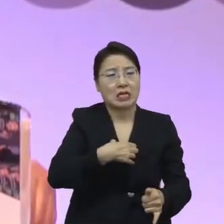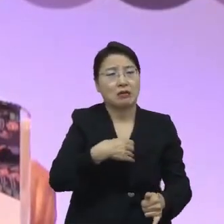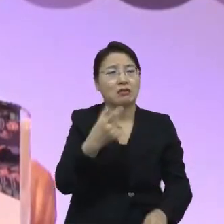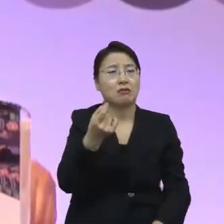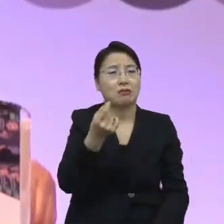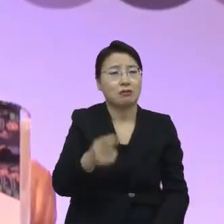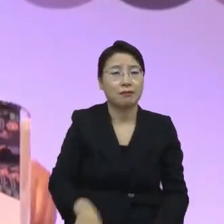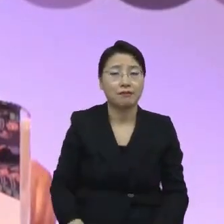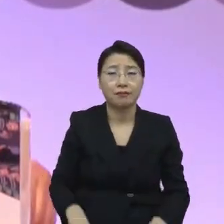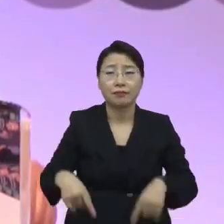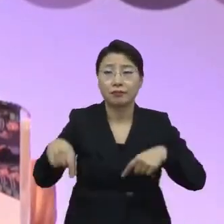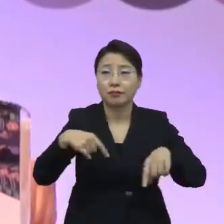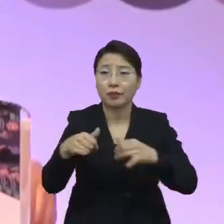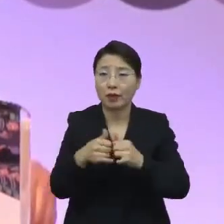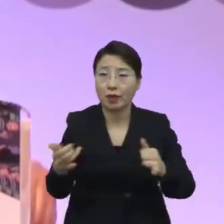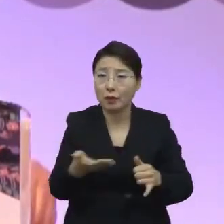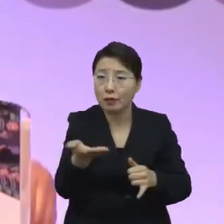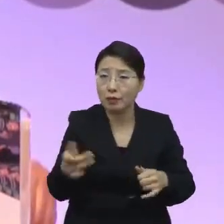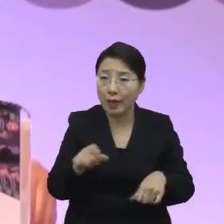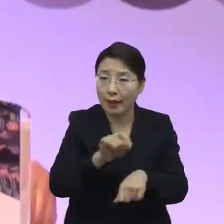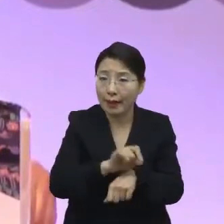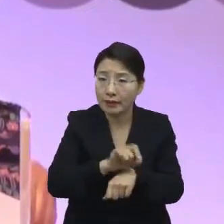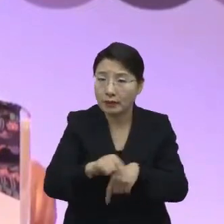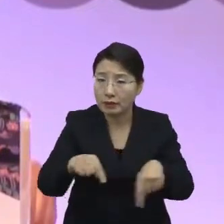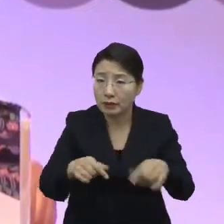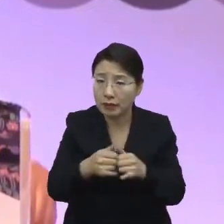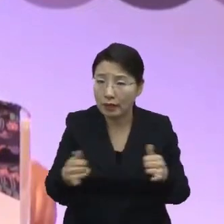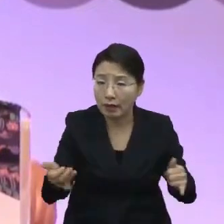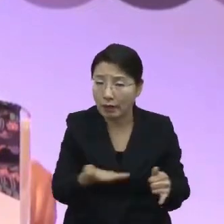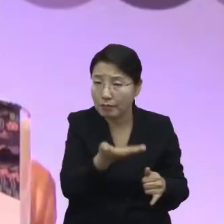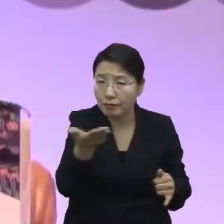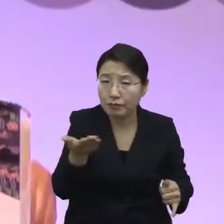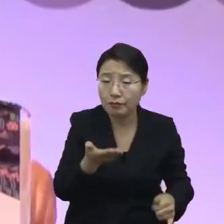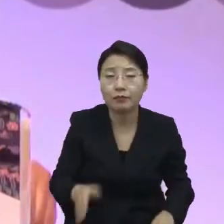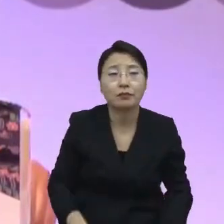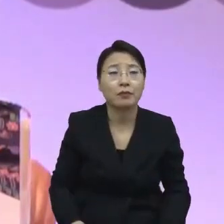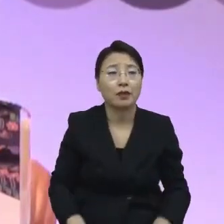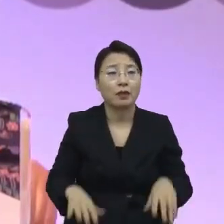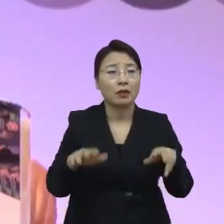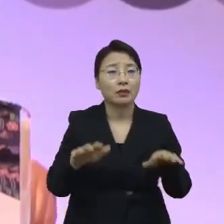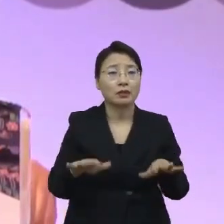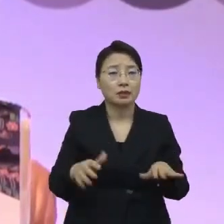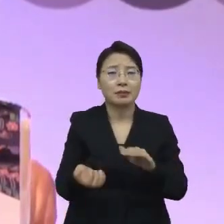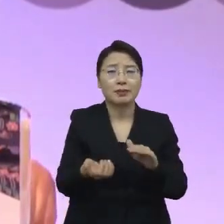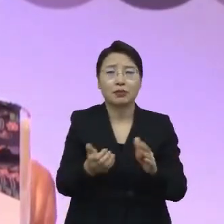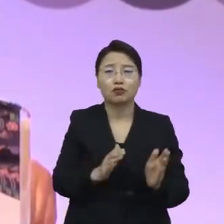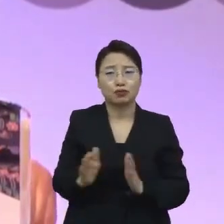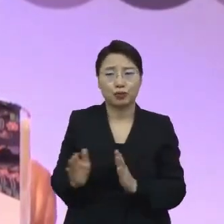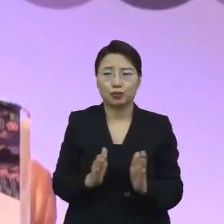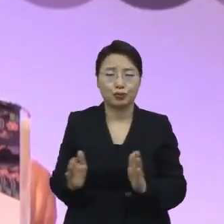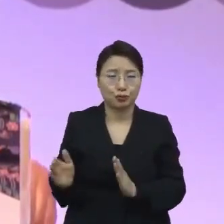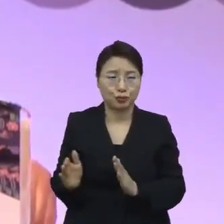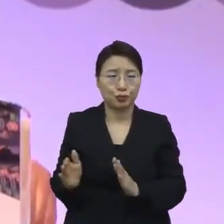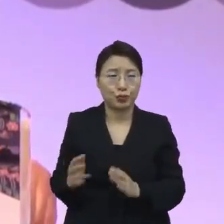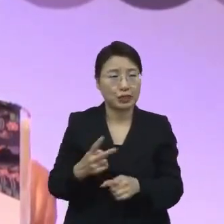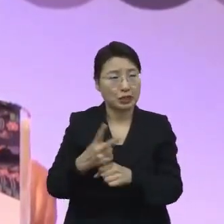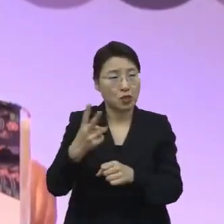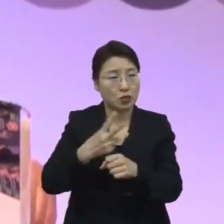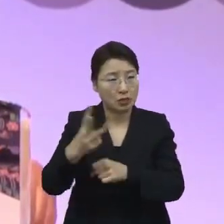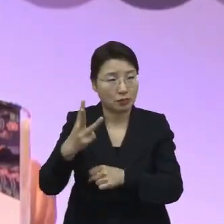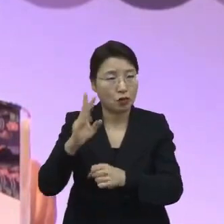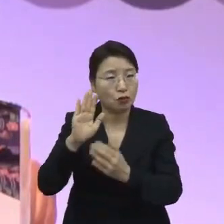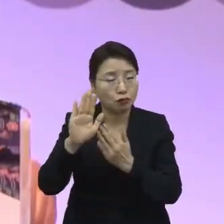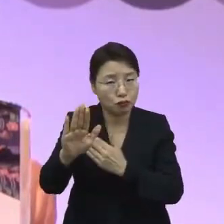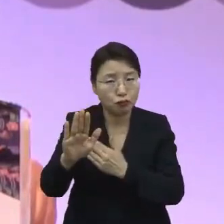우리 정치하는 사람들, 행정하는 사람들 이 시대에 다 준비를 해야만 2년, 3년